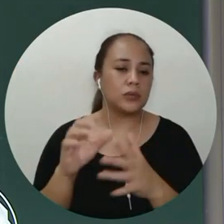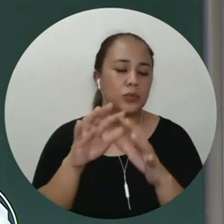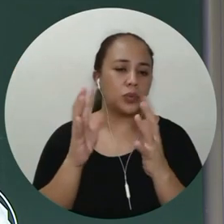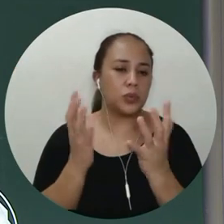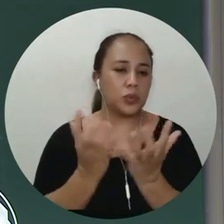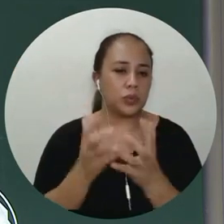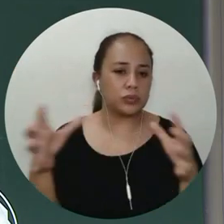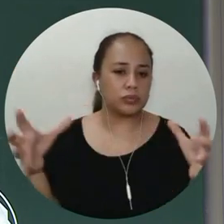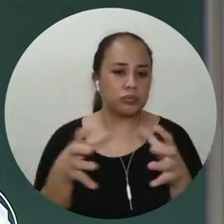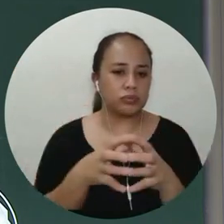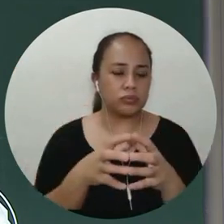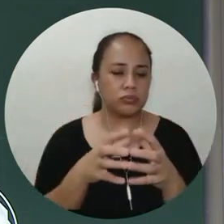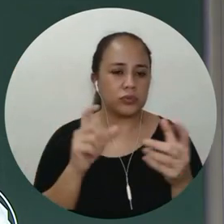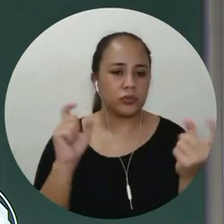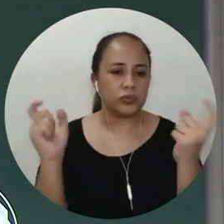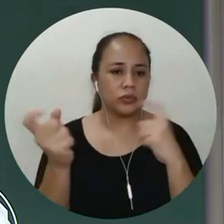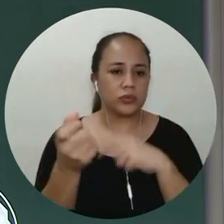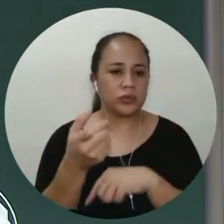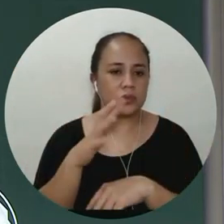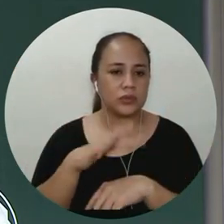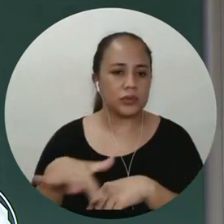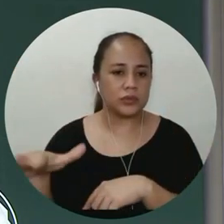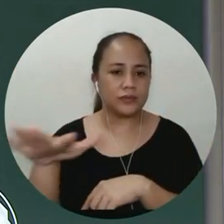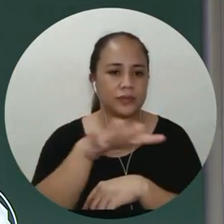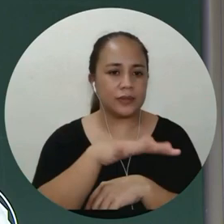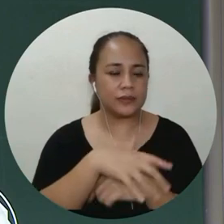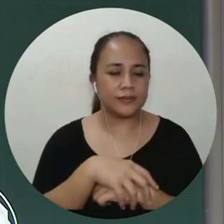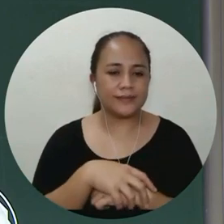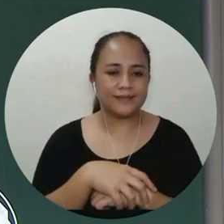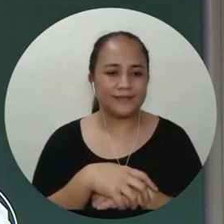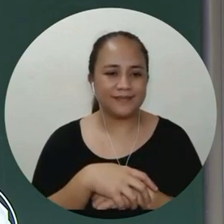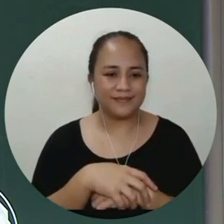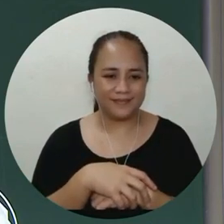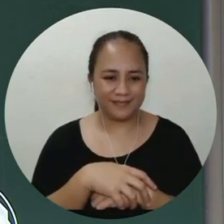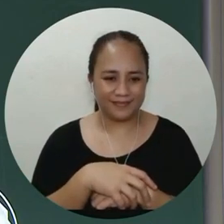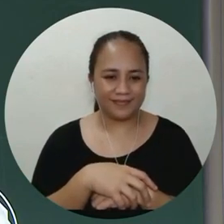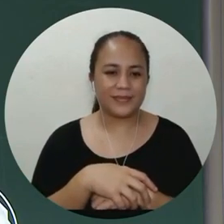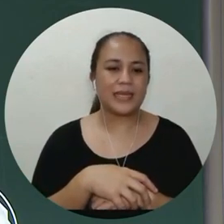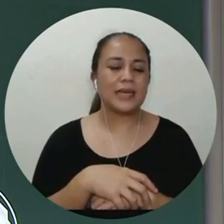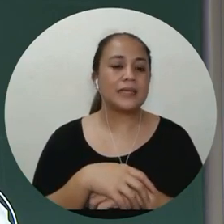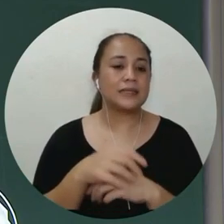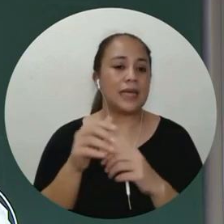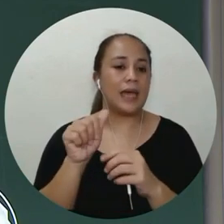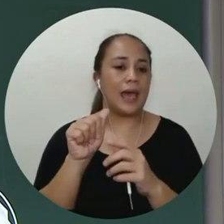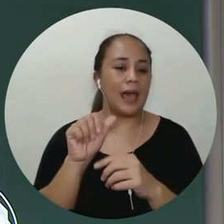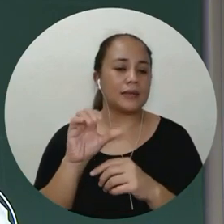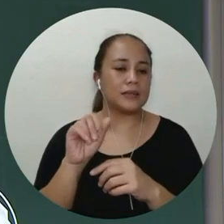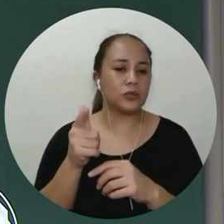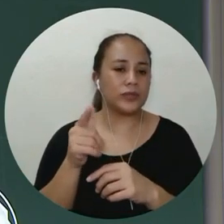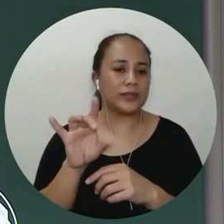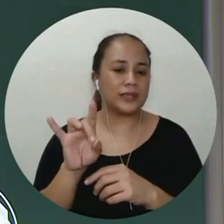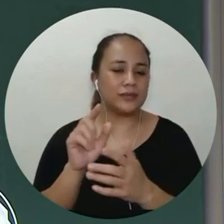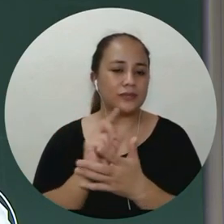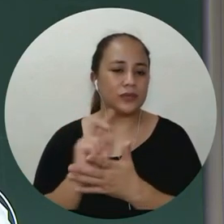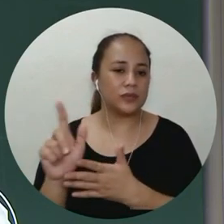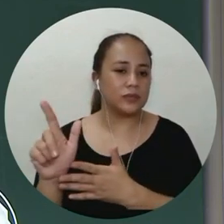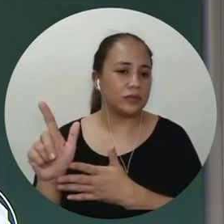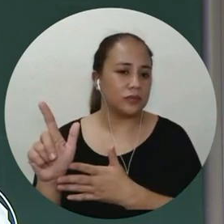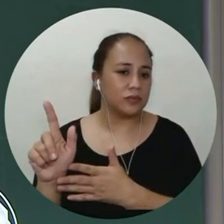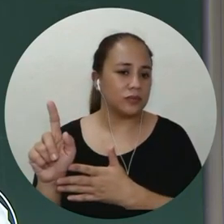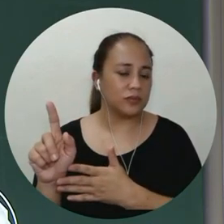change your field. 28장 31절에 보면 바울이 이렇게 말합니다. So in Acts 28 verse 31 this is what Paul says.